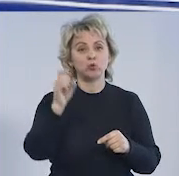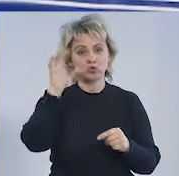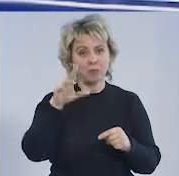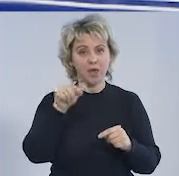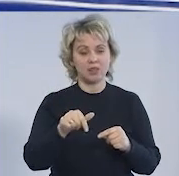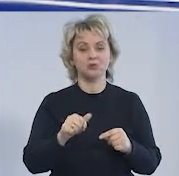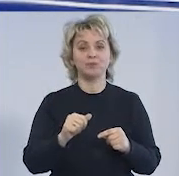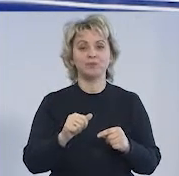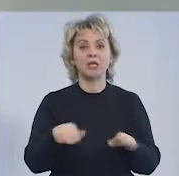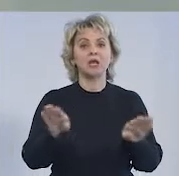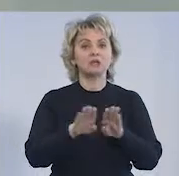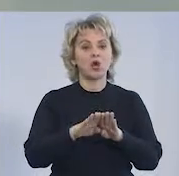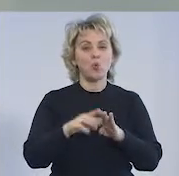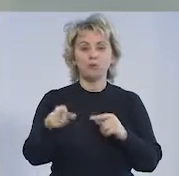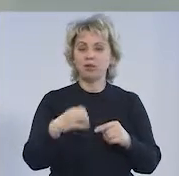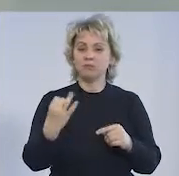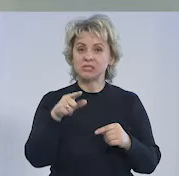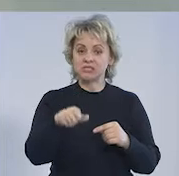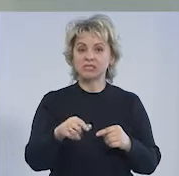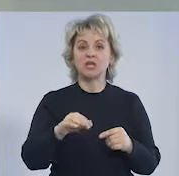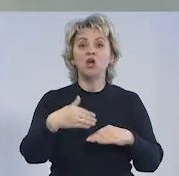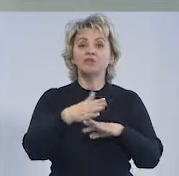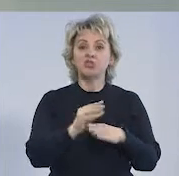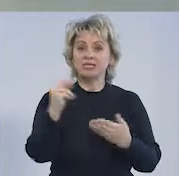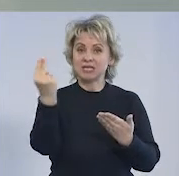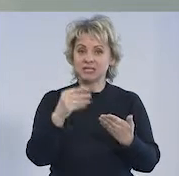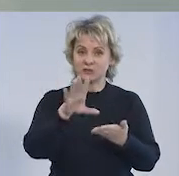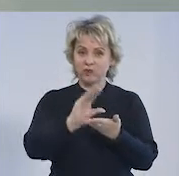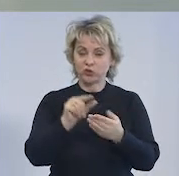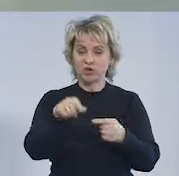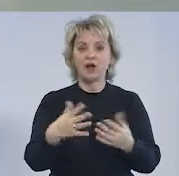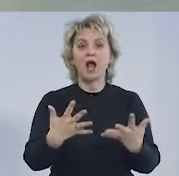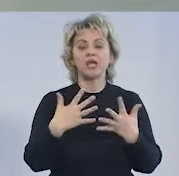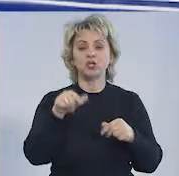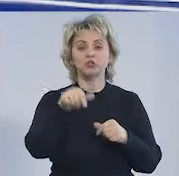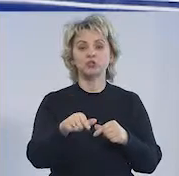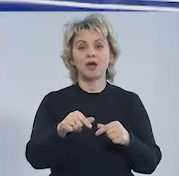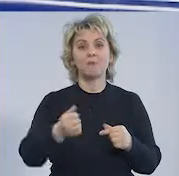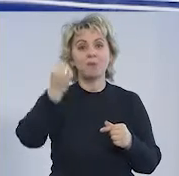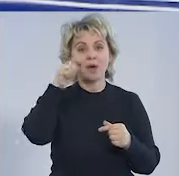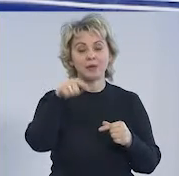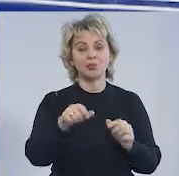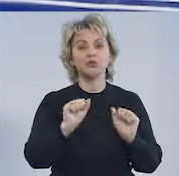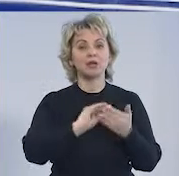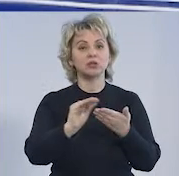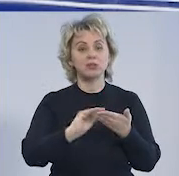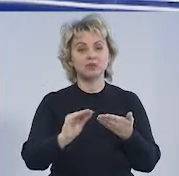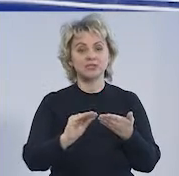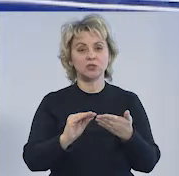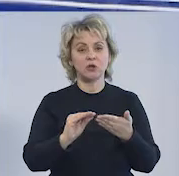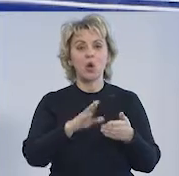мира? Да, да. Ну, такой ажиотаж. Логично. Ну, в части изображений. Почему? Потому что, конечно, о достопримечательностях